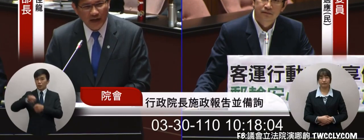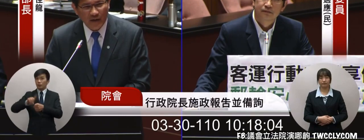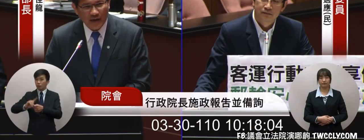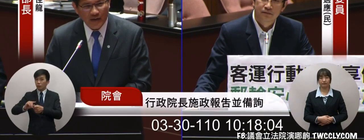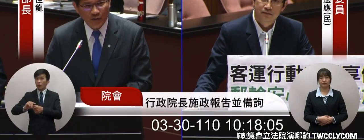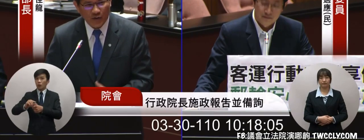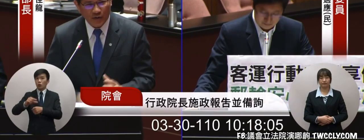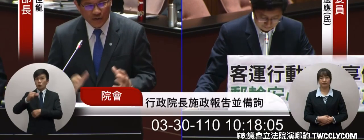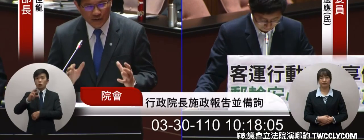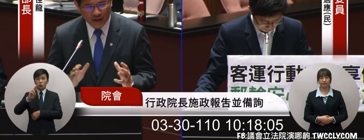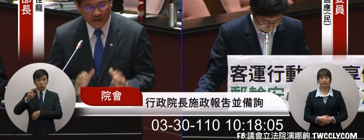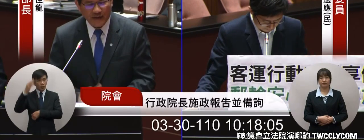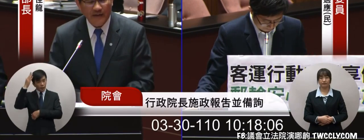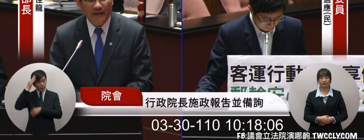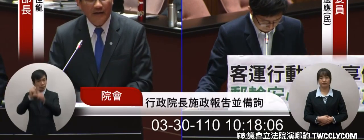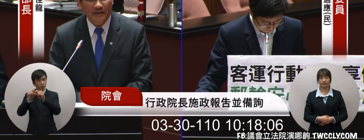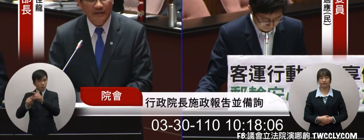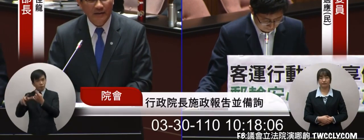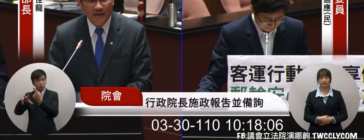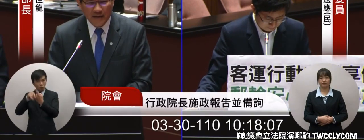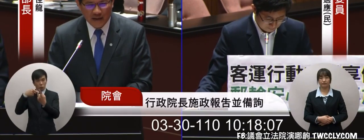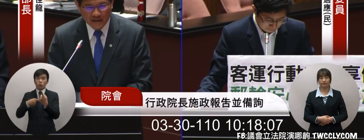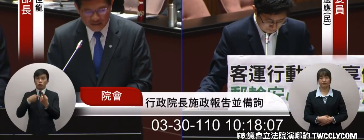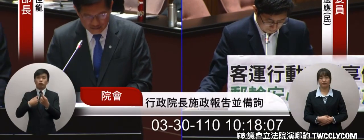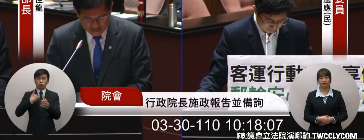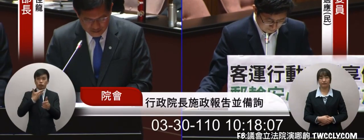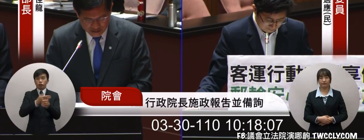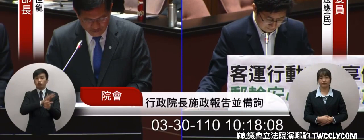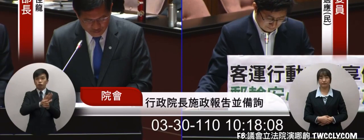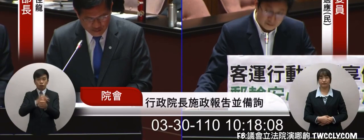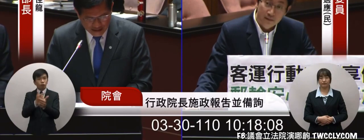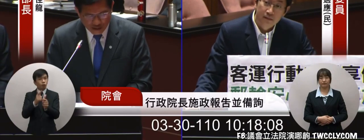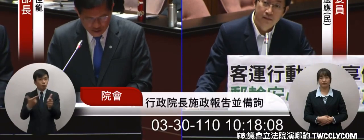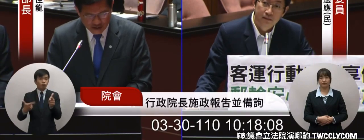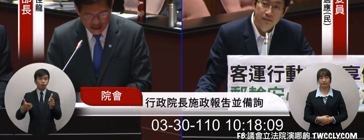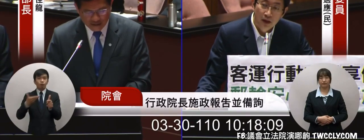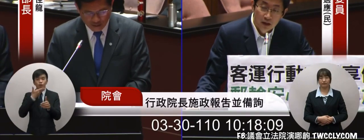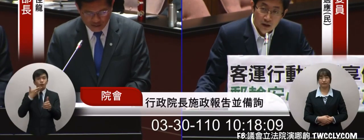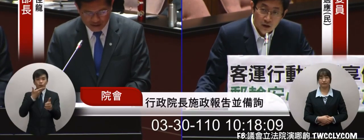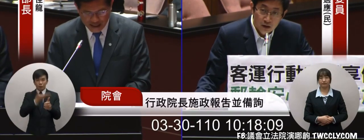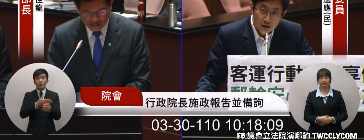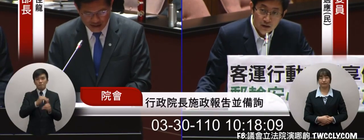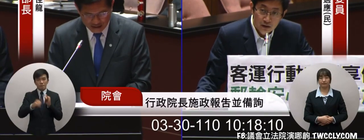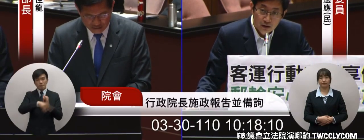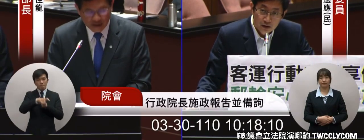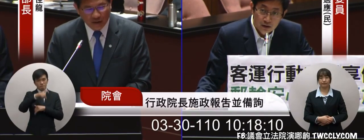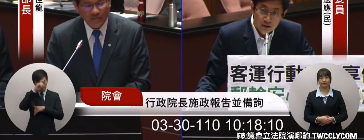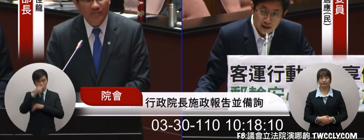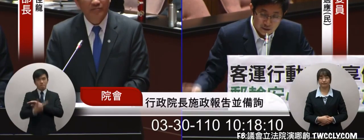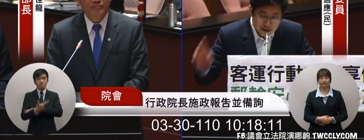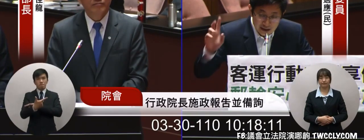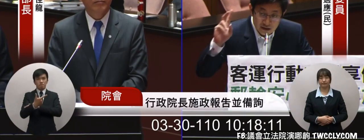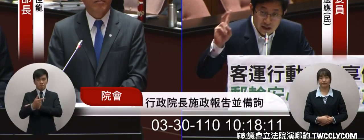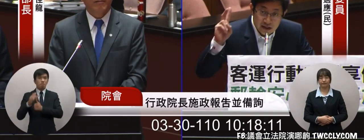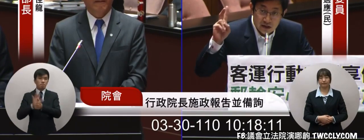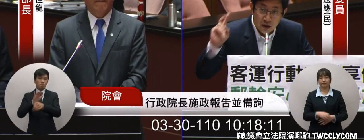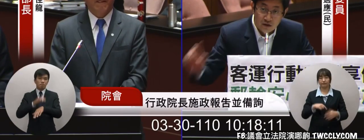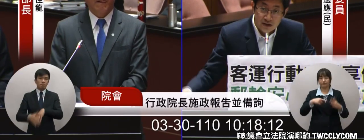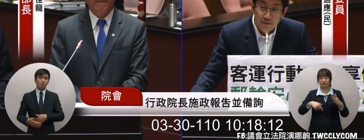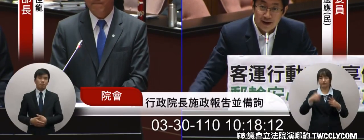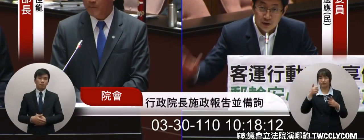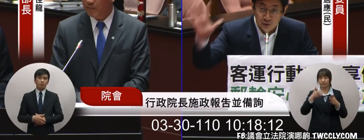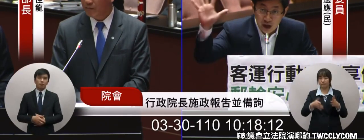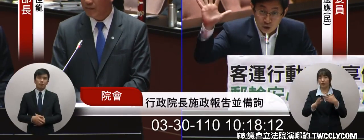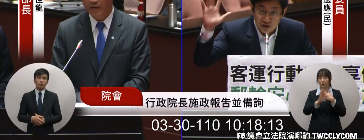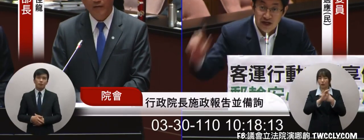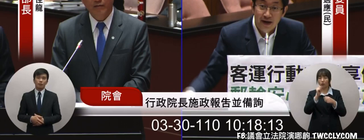讓它的服務內容可以做整合是是大家所期待的我們會加速來推動院長這一次